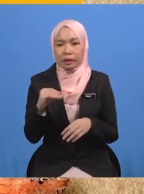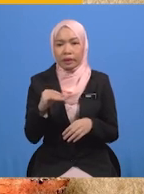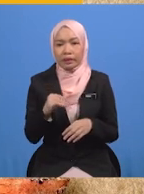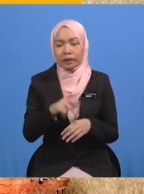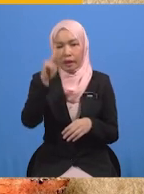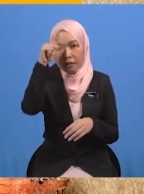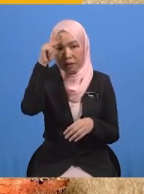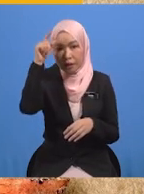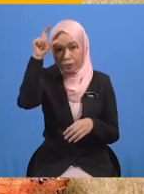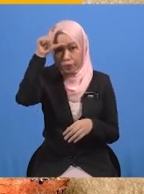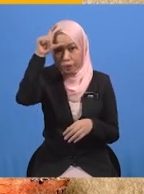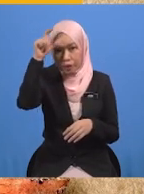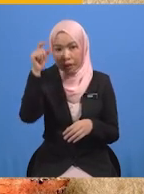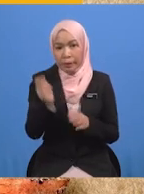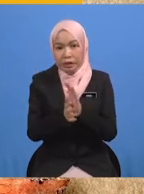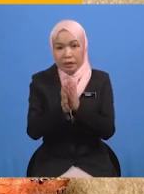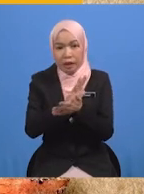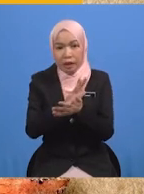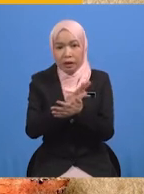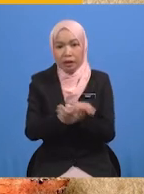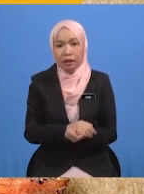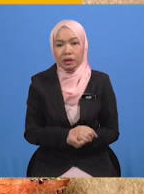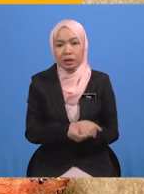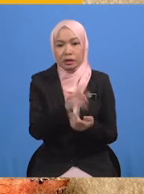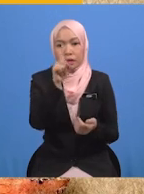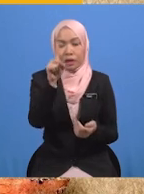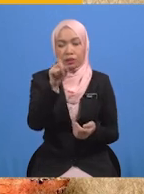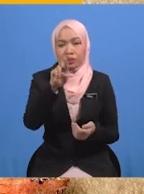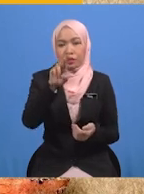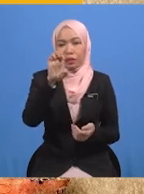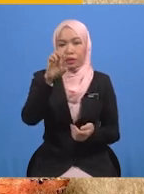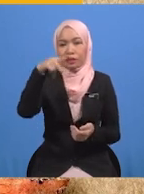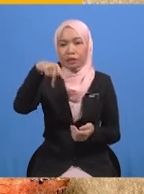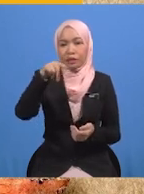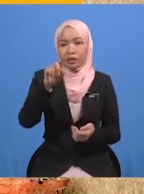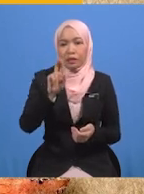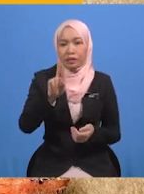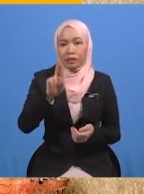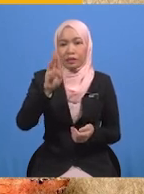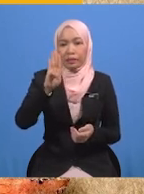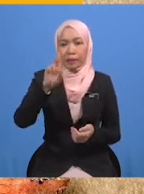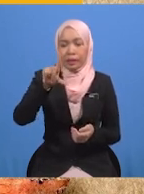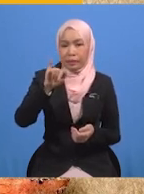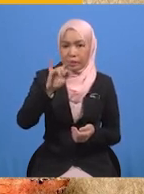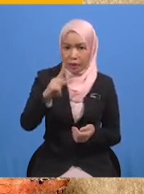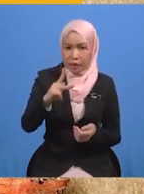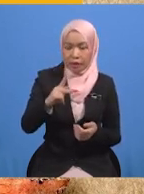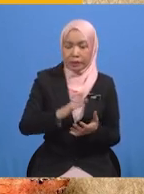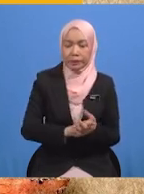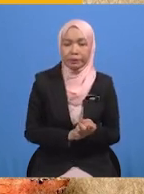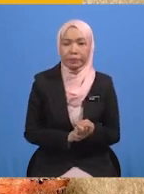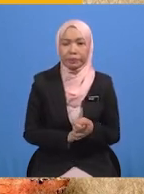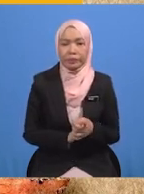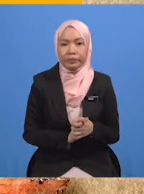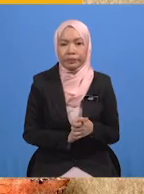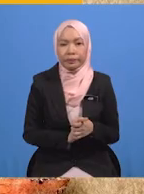empayar tersebut sehingga menyaksikan keruntuhan empayar tersebut menjelang kurun ke-20.